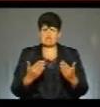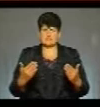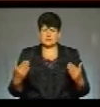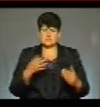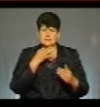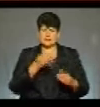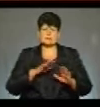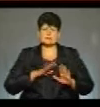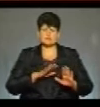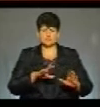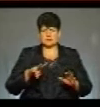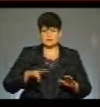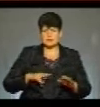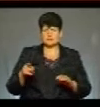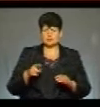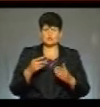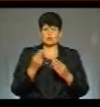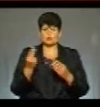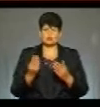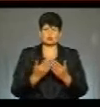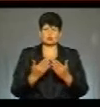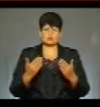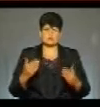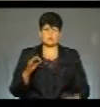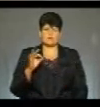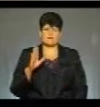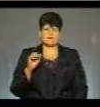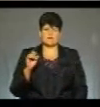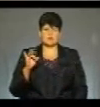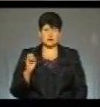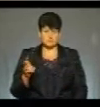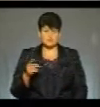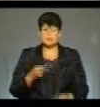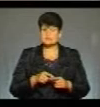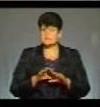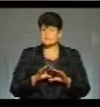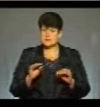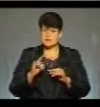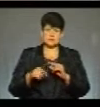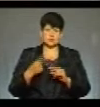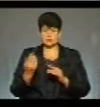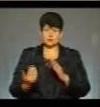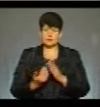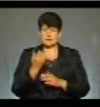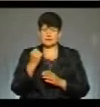заступник директора Тернопільського художнього музею Ольга Ваврик. І на цьому у мене все. Наступний випуск новин на